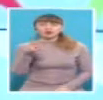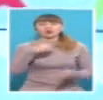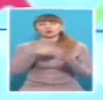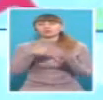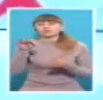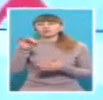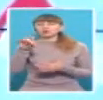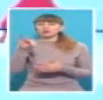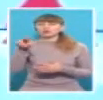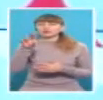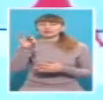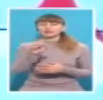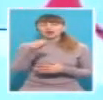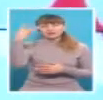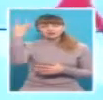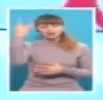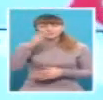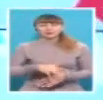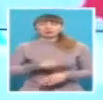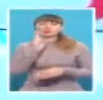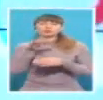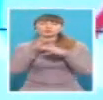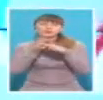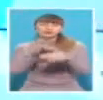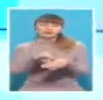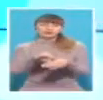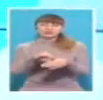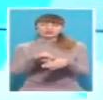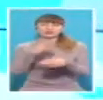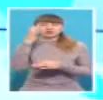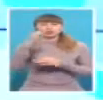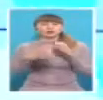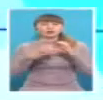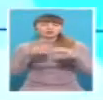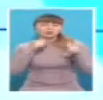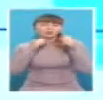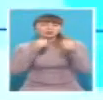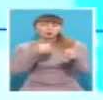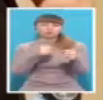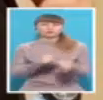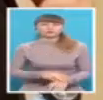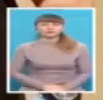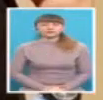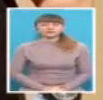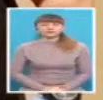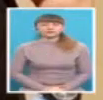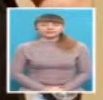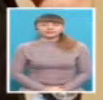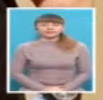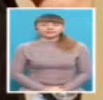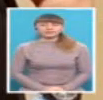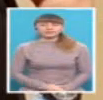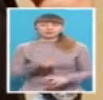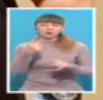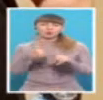кәсіпқой бокс кешінде Қазақстанның қос өрені Мұса Тұрсынғалиев пен Иван Дычко шаршаланға шығады. Жартылай желін